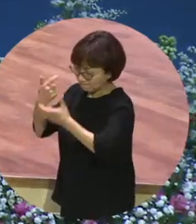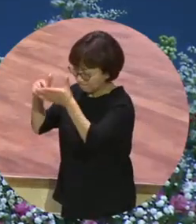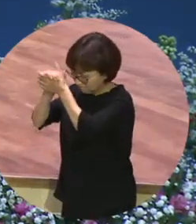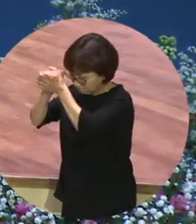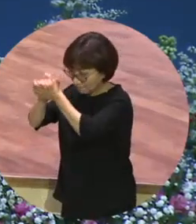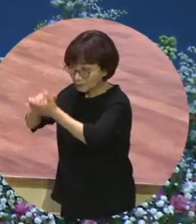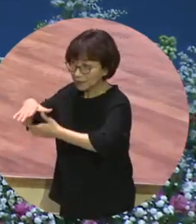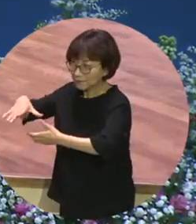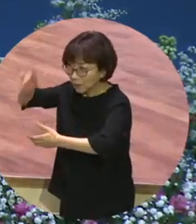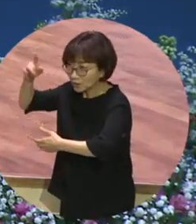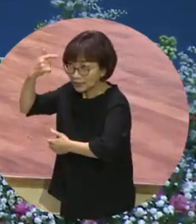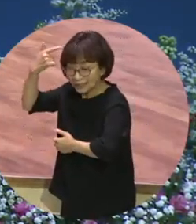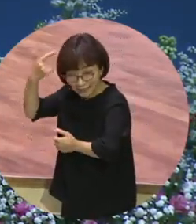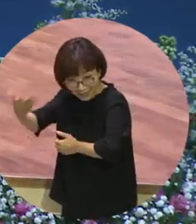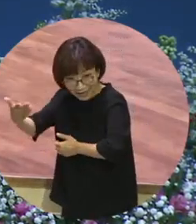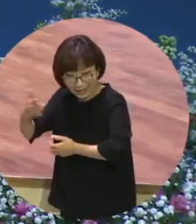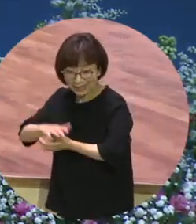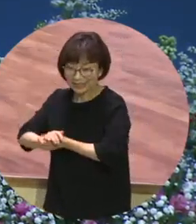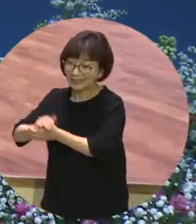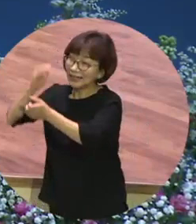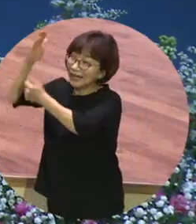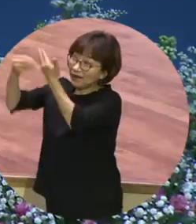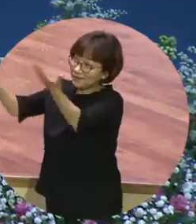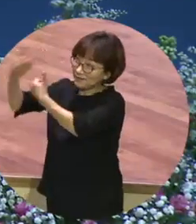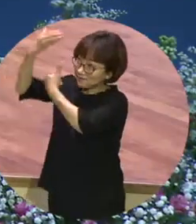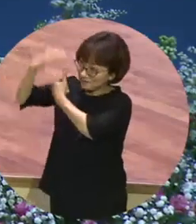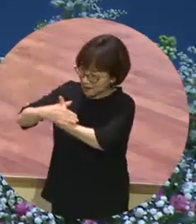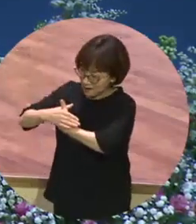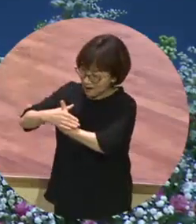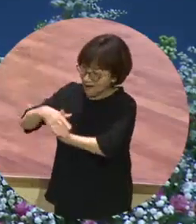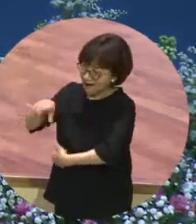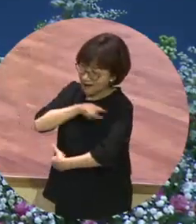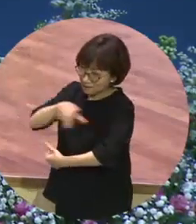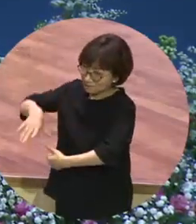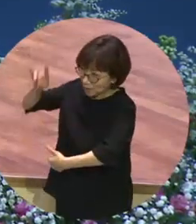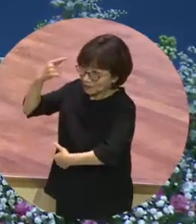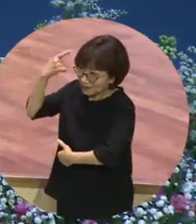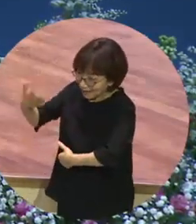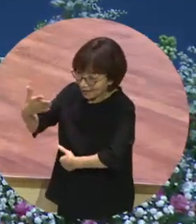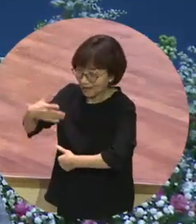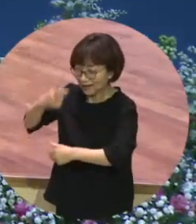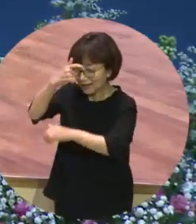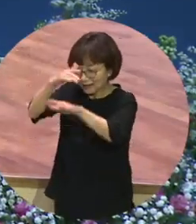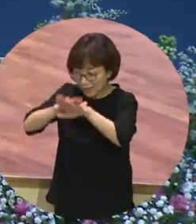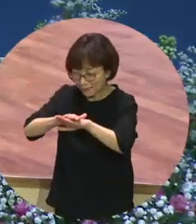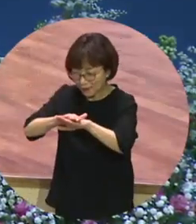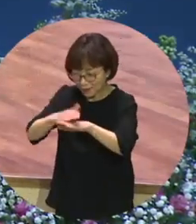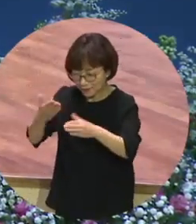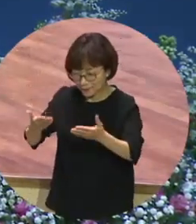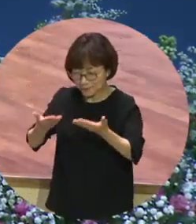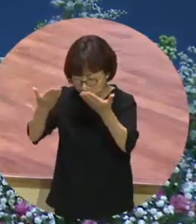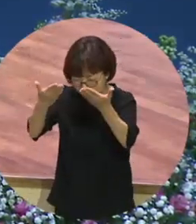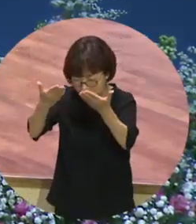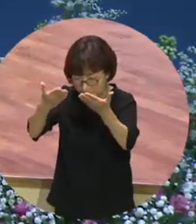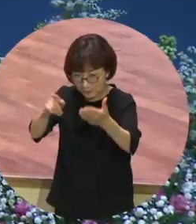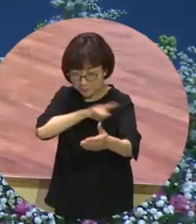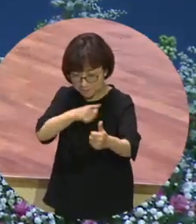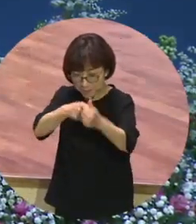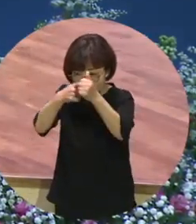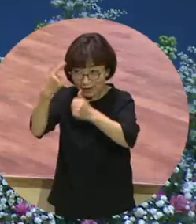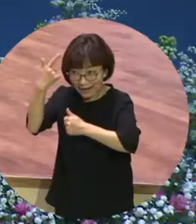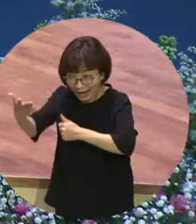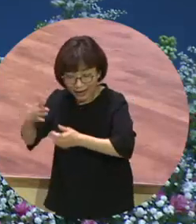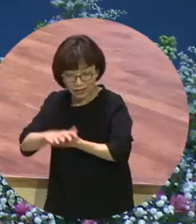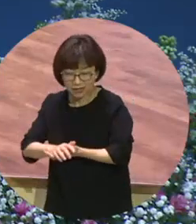정말 맡겨준 하나님 주신 직분 중심 우선이냐, 예배 우선이냐, 영적인 것이 우선이냐, 아니면 육신적인